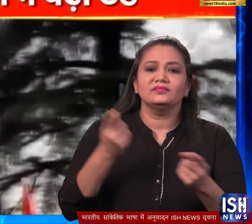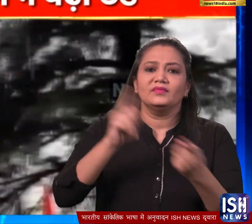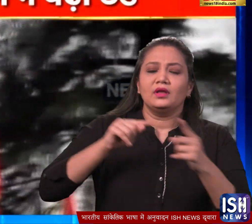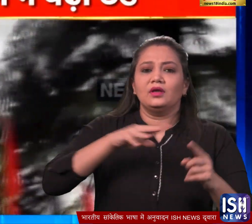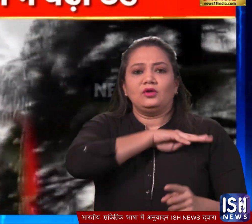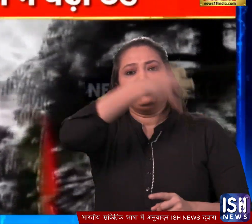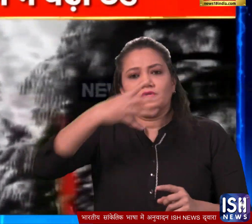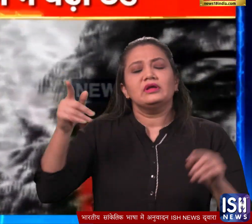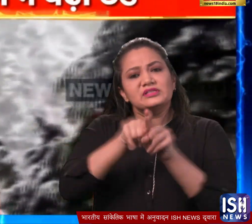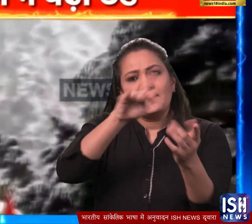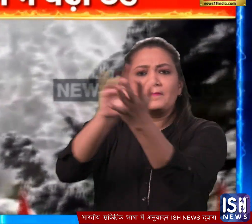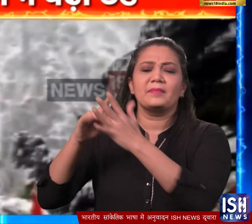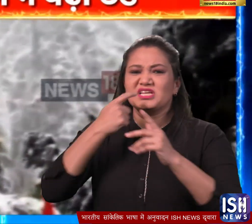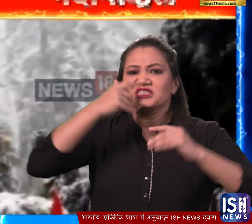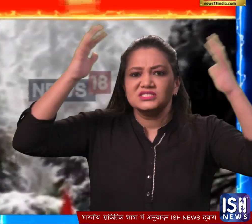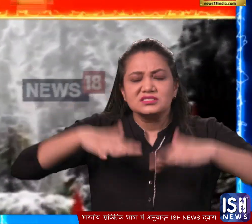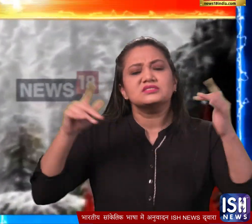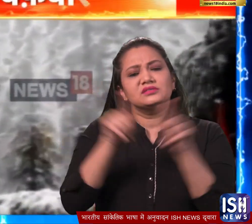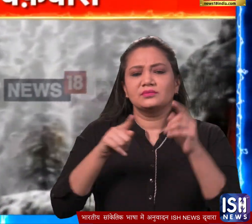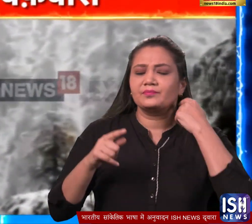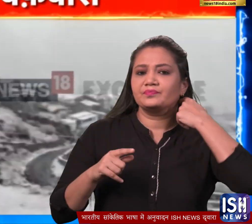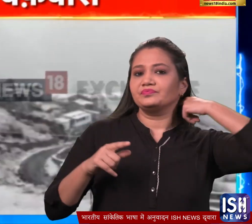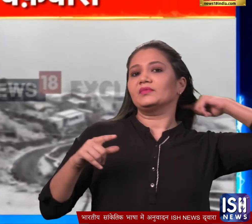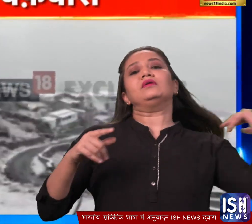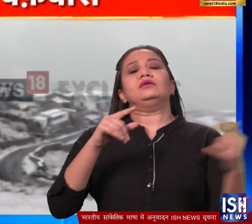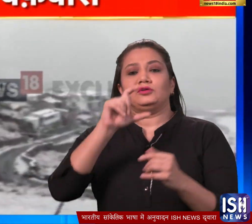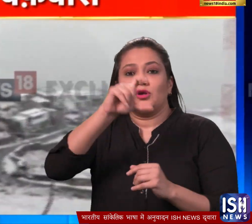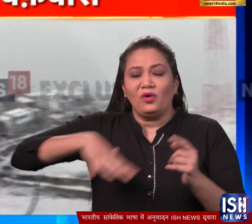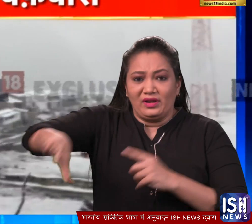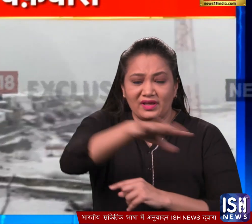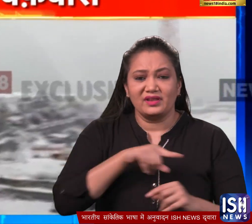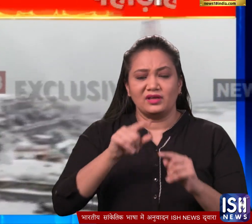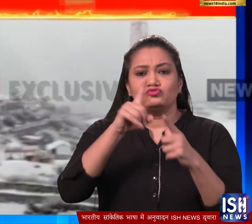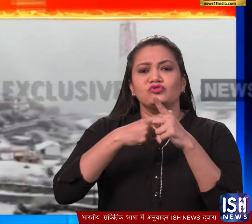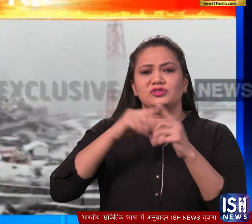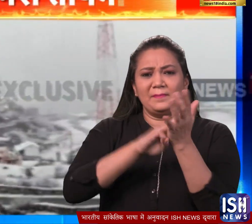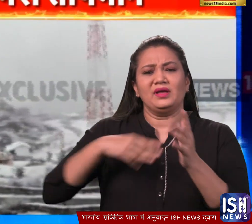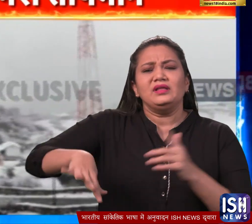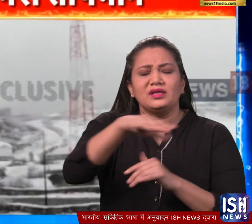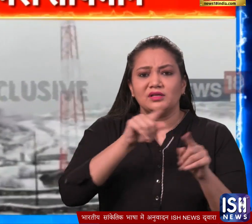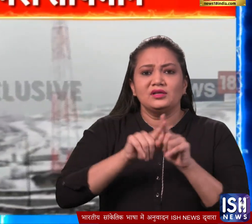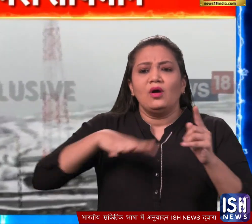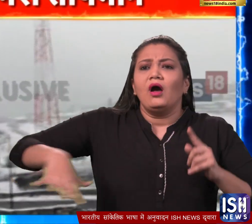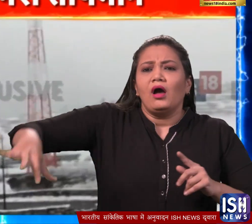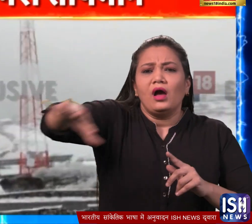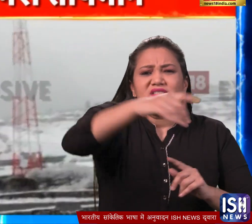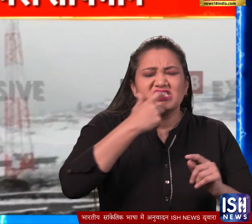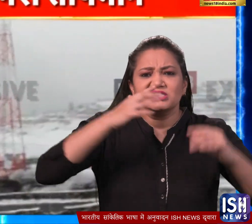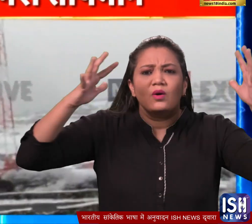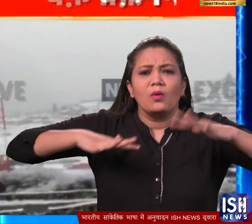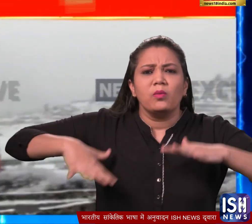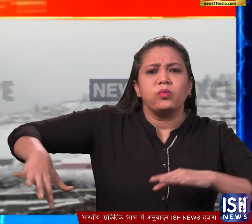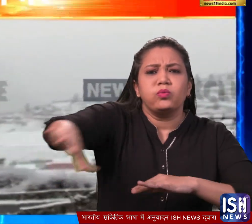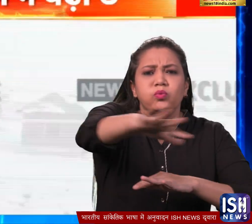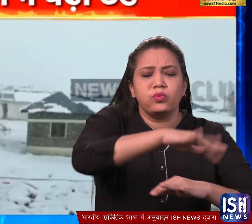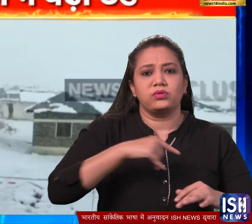इसी तरह के हालात उत्तराखंड के कई जिलों में बर्फ गिरने के बाद बन गए। चमोली के जोशीमठ से जो तस्वीरें सामने आईं, उनमें वहां चारों तरफ बर्फ